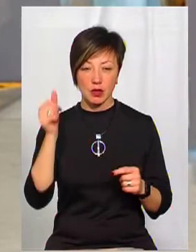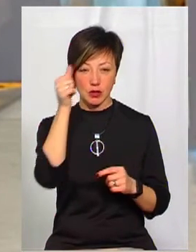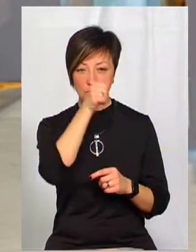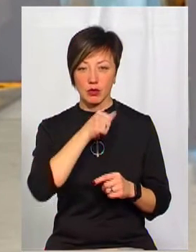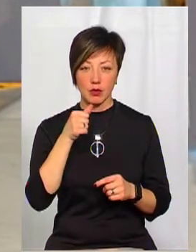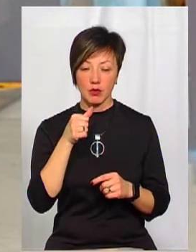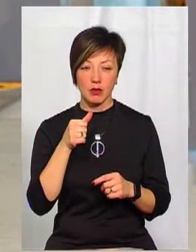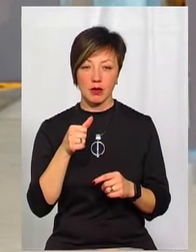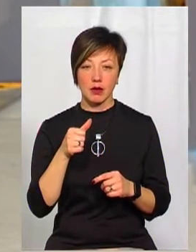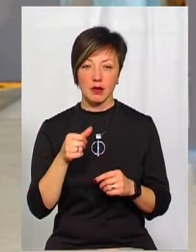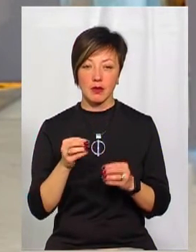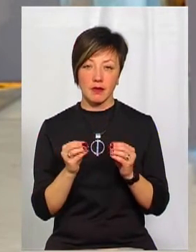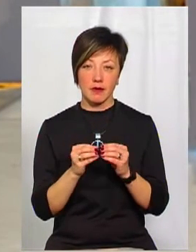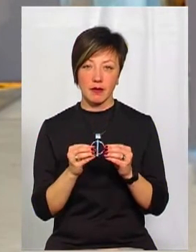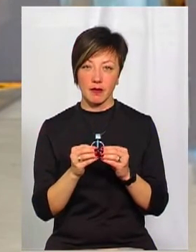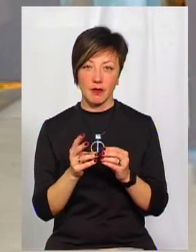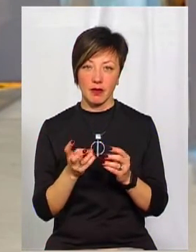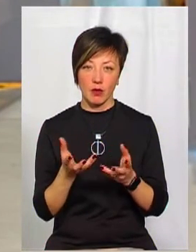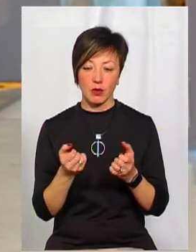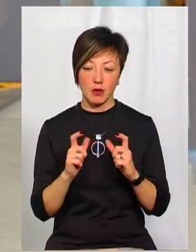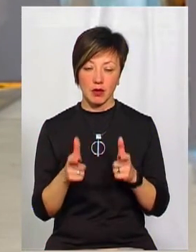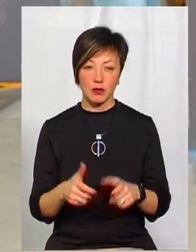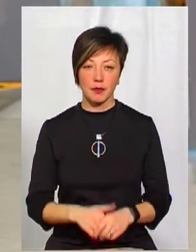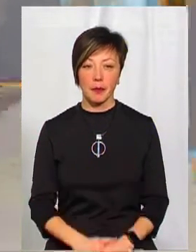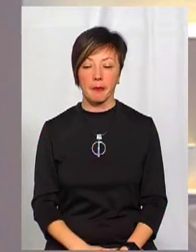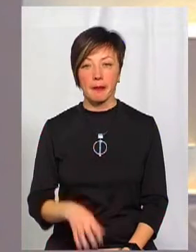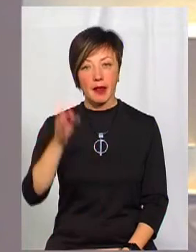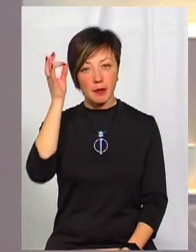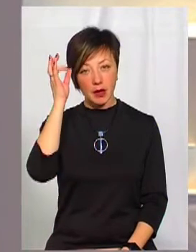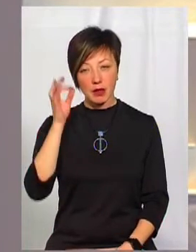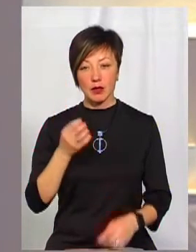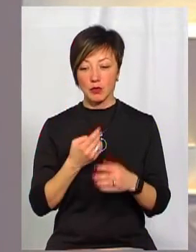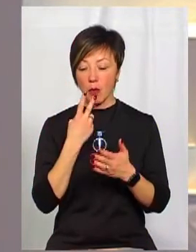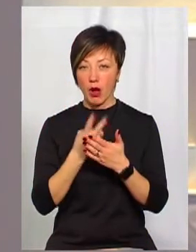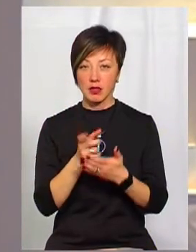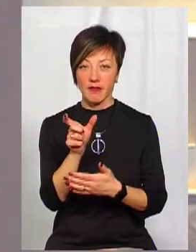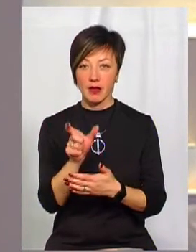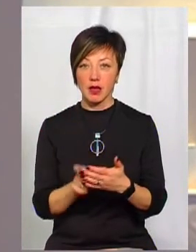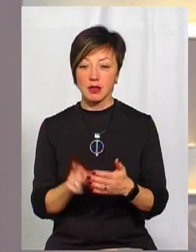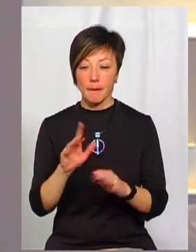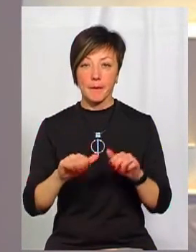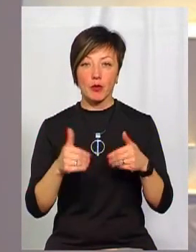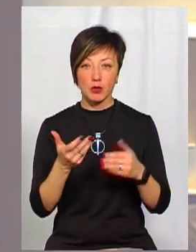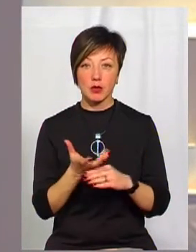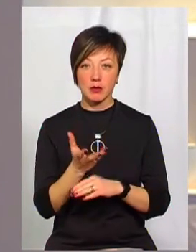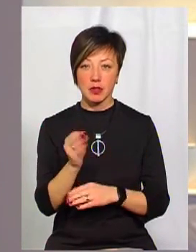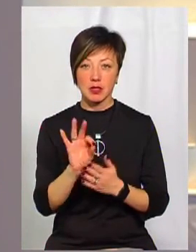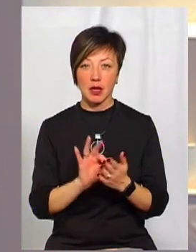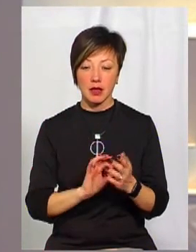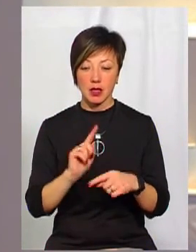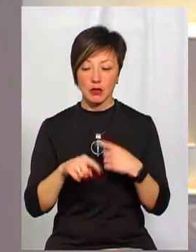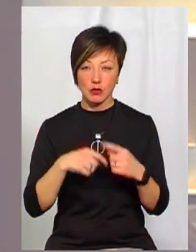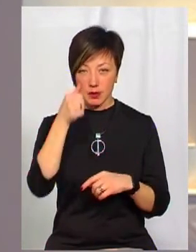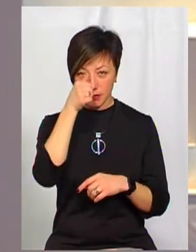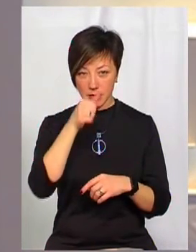року рахунок на розподіл не отримав. От пригадала тут ті квитанції, що ми показували, там пропонується заплатити одразу на